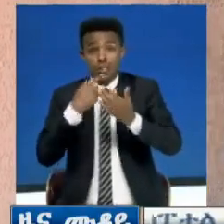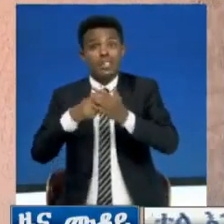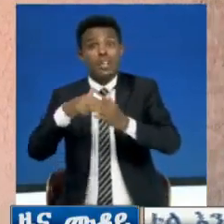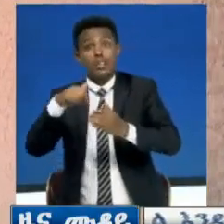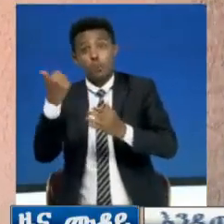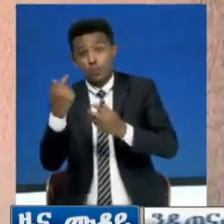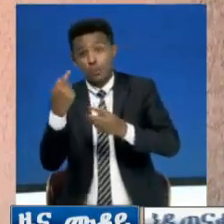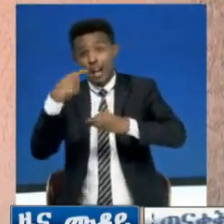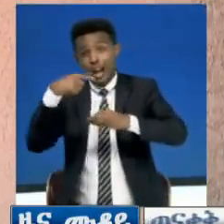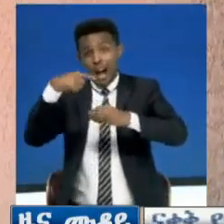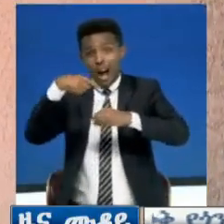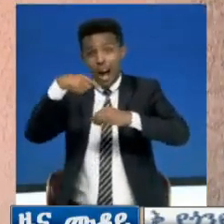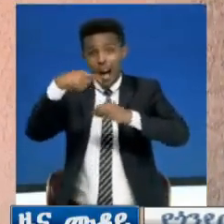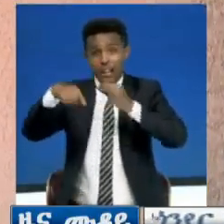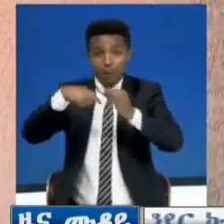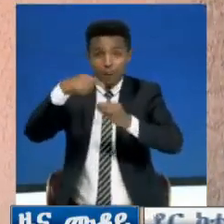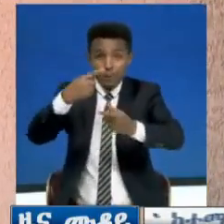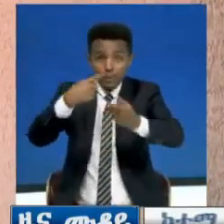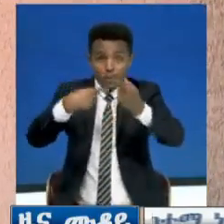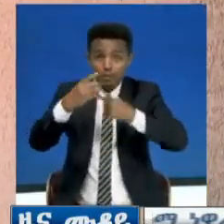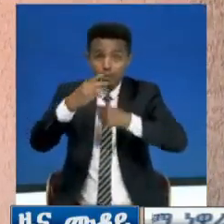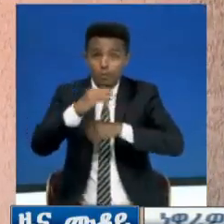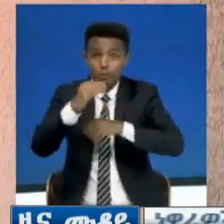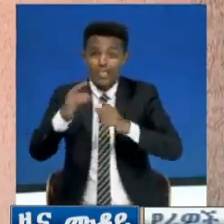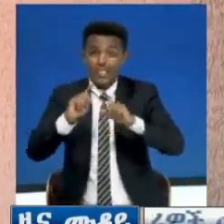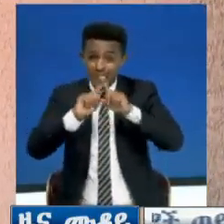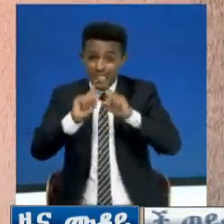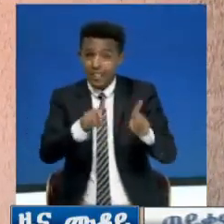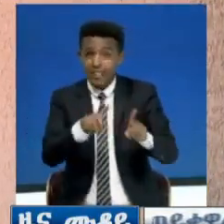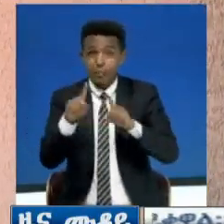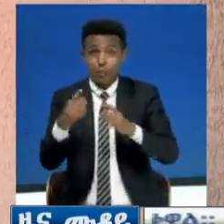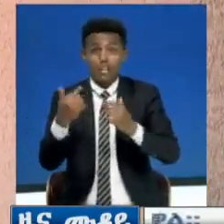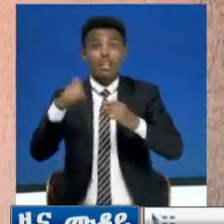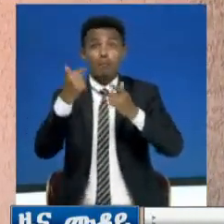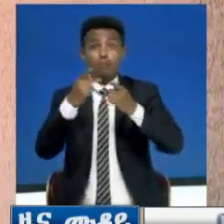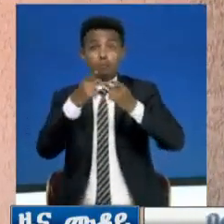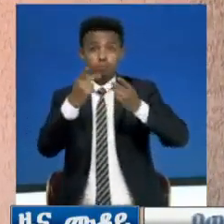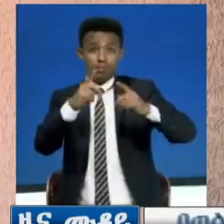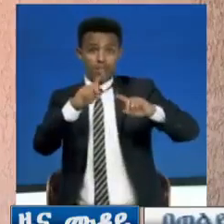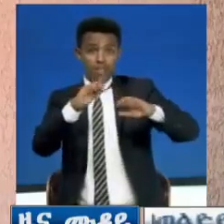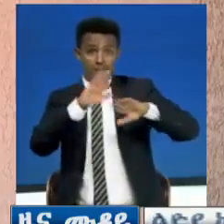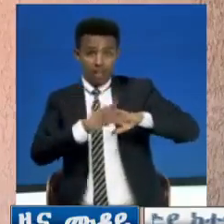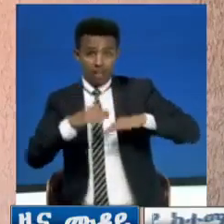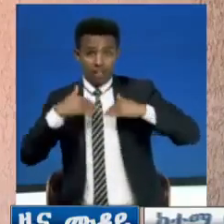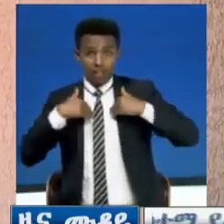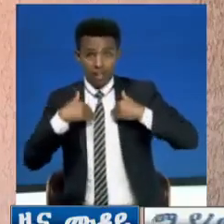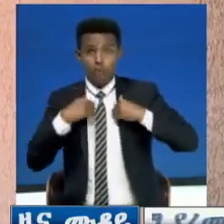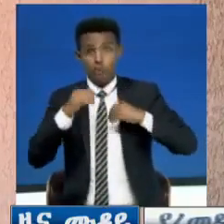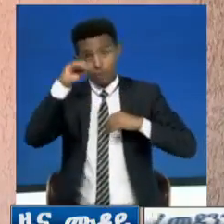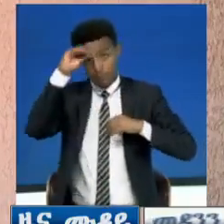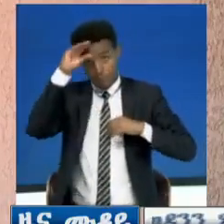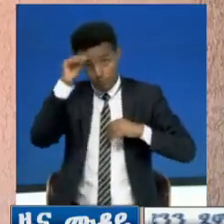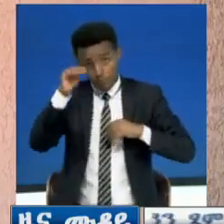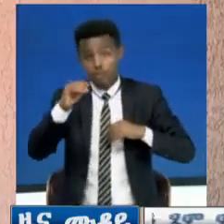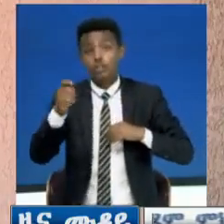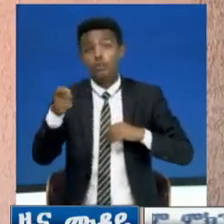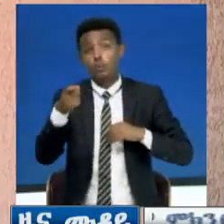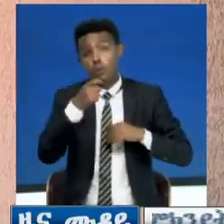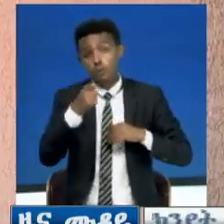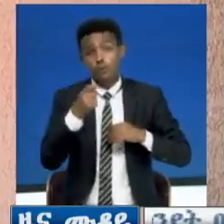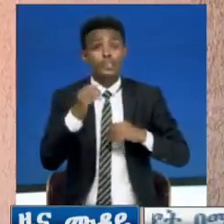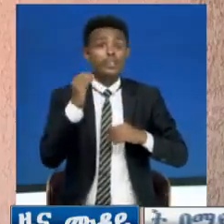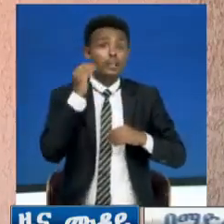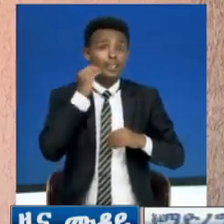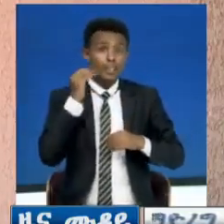የሚመጡ ግን ደግሞ የሆነ ቦታ ላይ ያሉ ሰዎች እንደሆኑም ተገንዝበናል። እዚህ ላይ እንግዲህ የቤት ለቤት